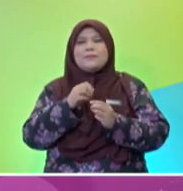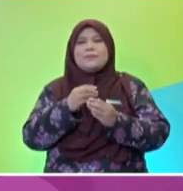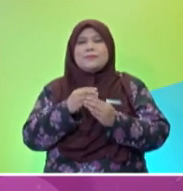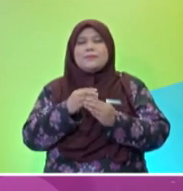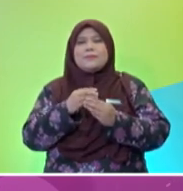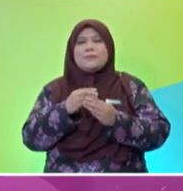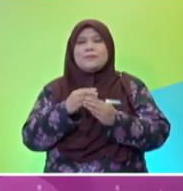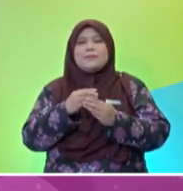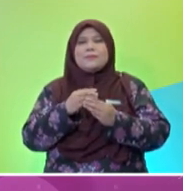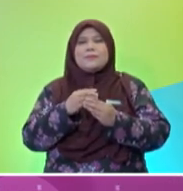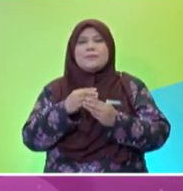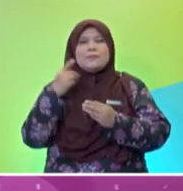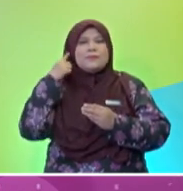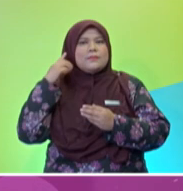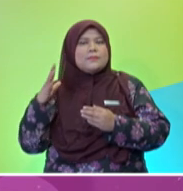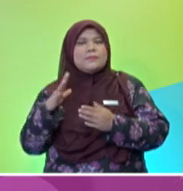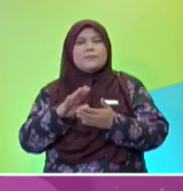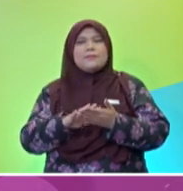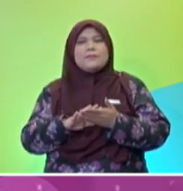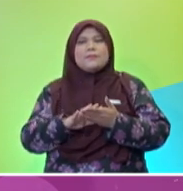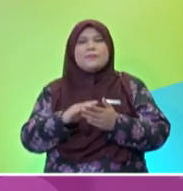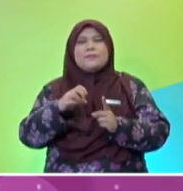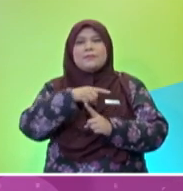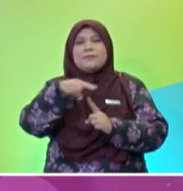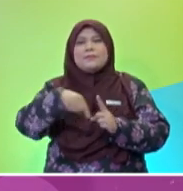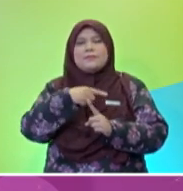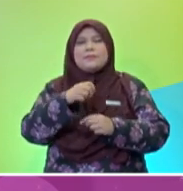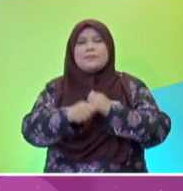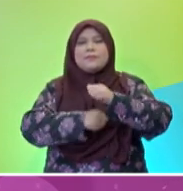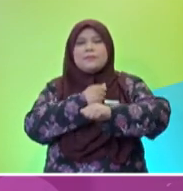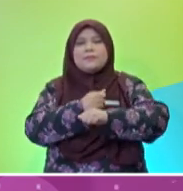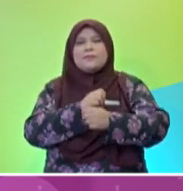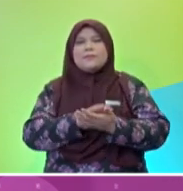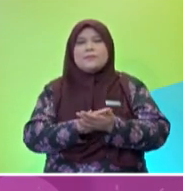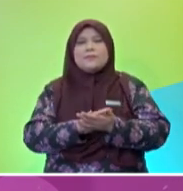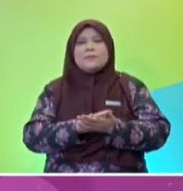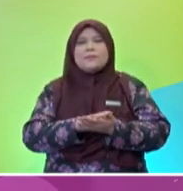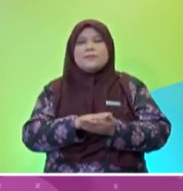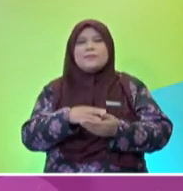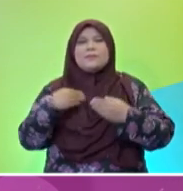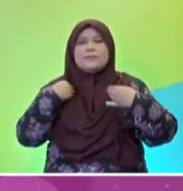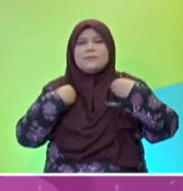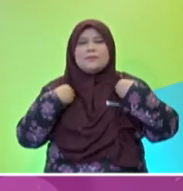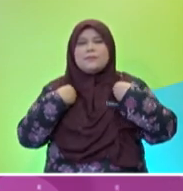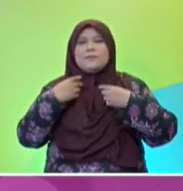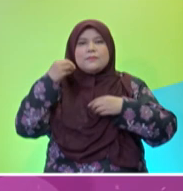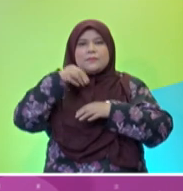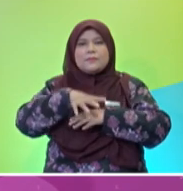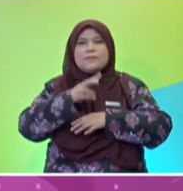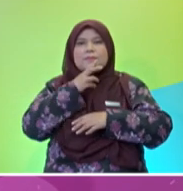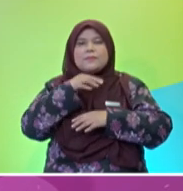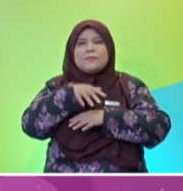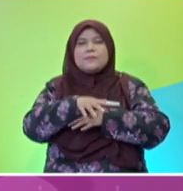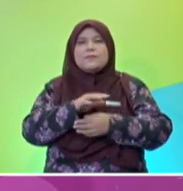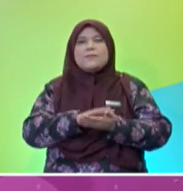bunyi air terjun bunyi binatang contohnya bunyi burung dan yang ketiga jenis yang ketiga